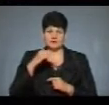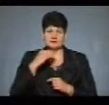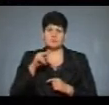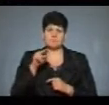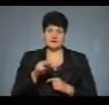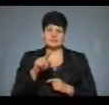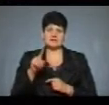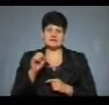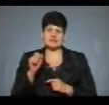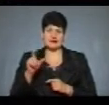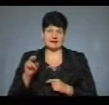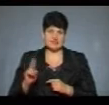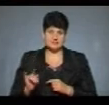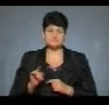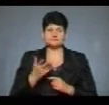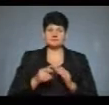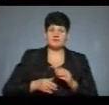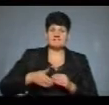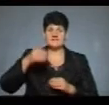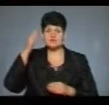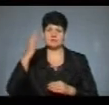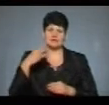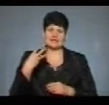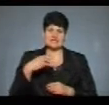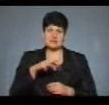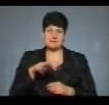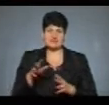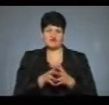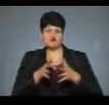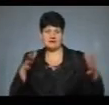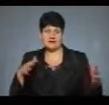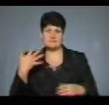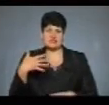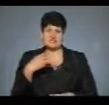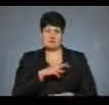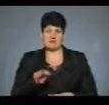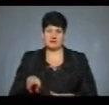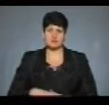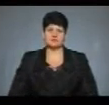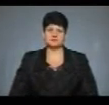Пантелеймон Заєць. За його словами, висота шопки буде 30 метрів, ширина – 50.